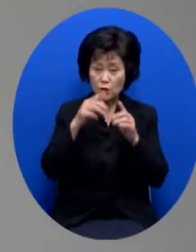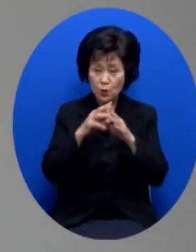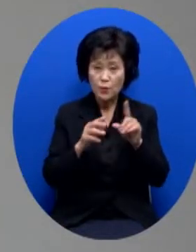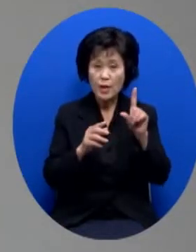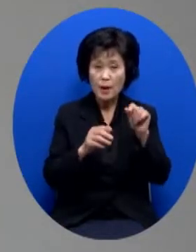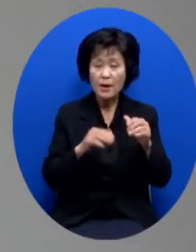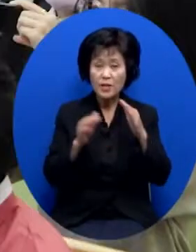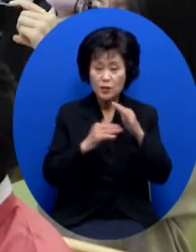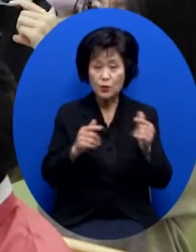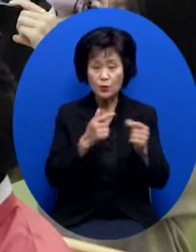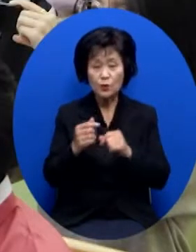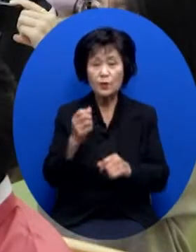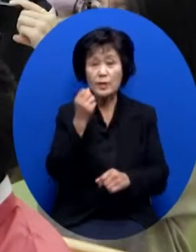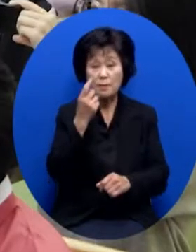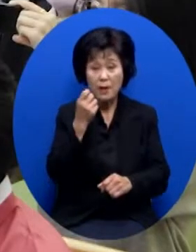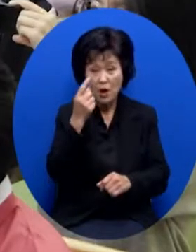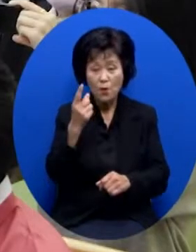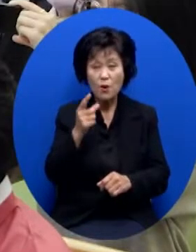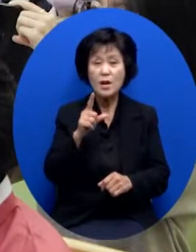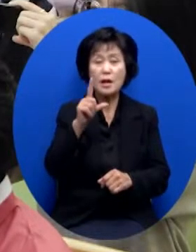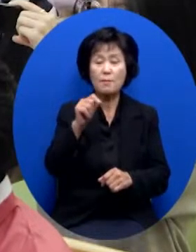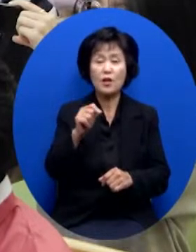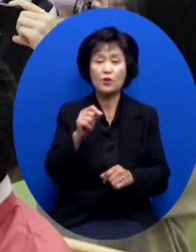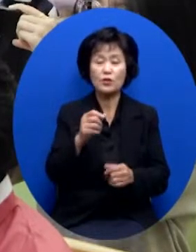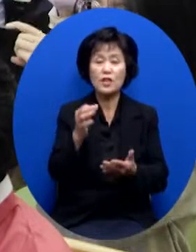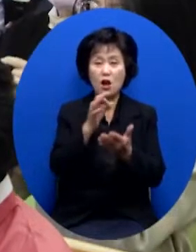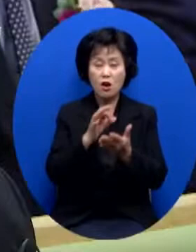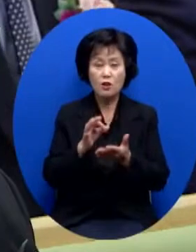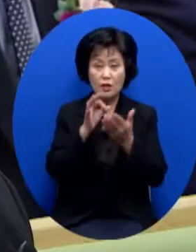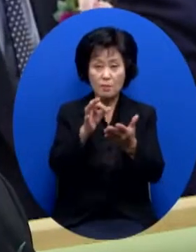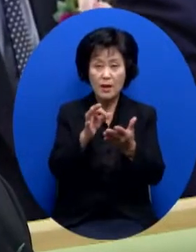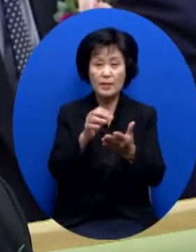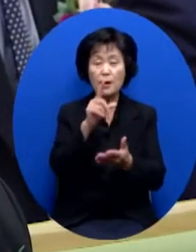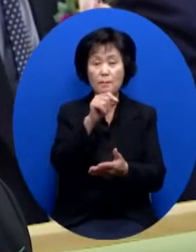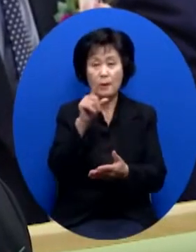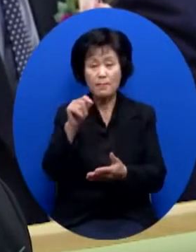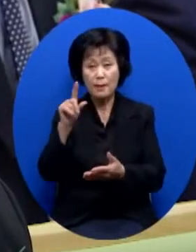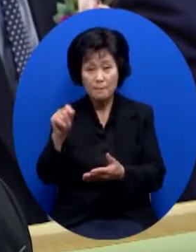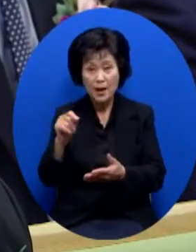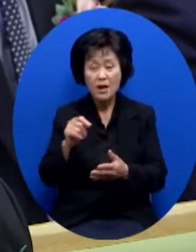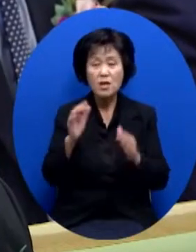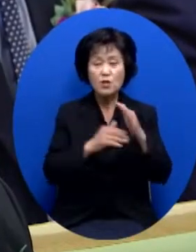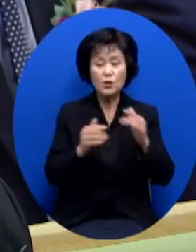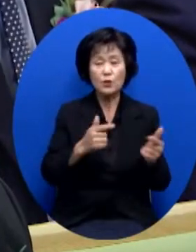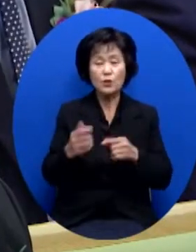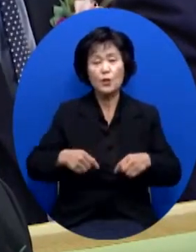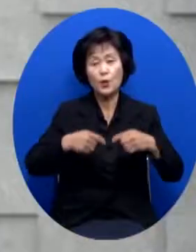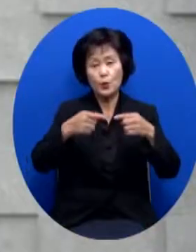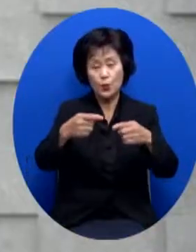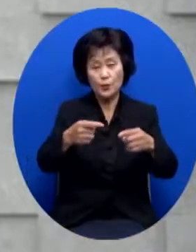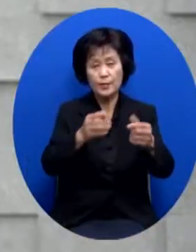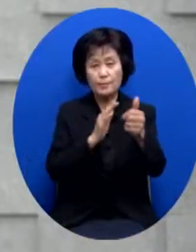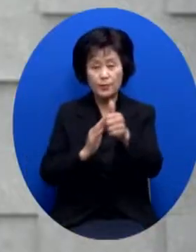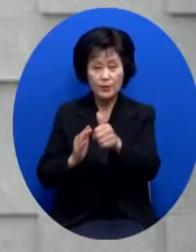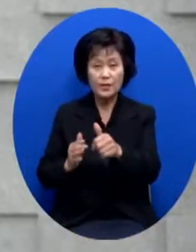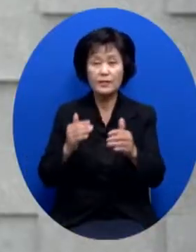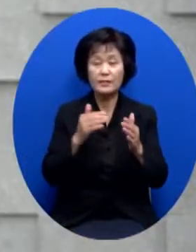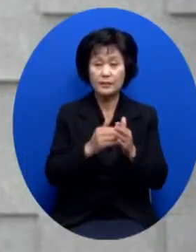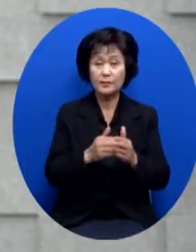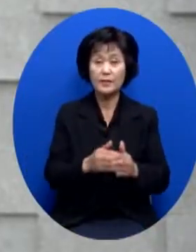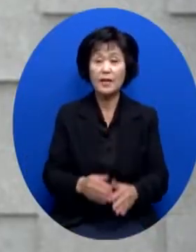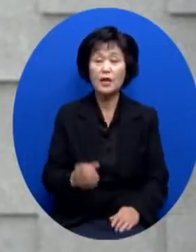만 원씩 후원하는 만만만 기도운동을 선포하고 총회와 교회들의 동참을 호소했습니다. GMS 발전을